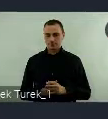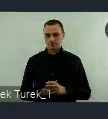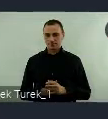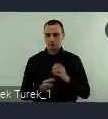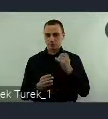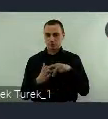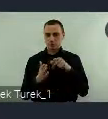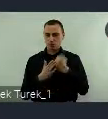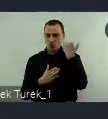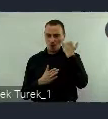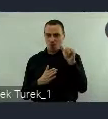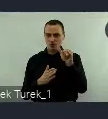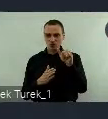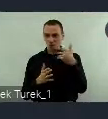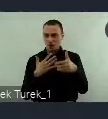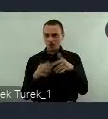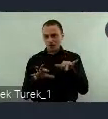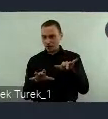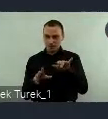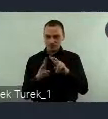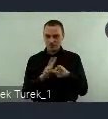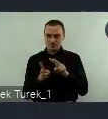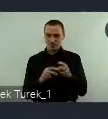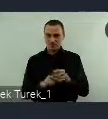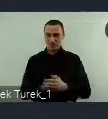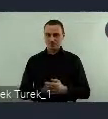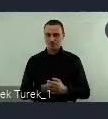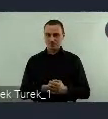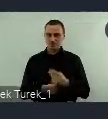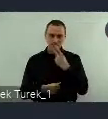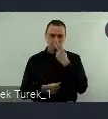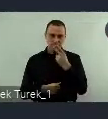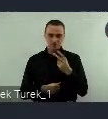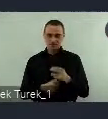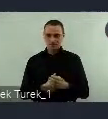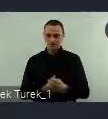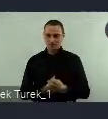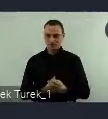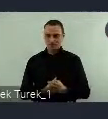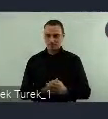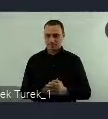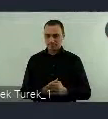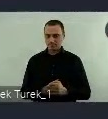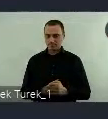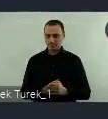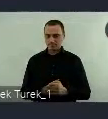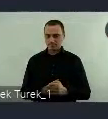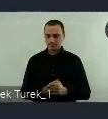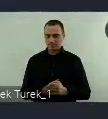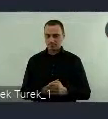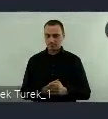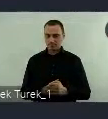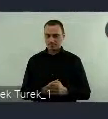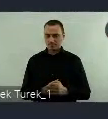słaby jestem z tego klik mitingu Tak szybko Janek Szuster opowiem wam o systemie totupoint ja wam tutaj